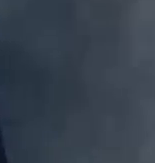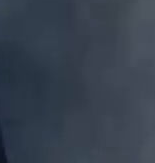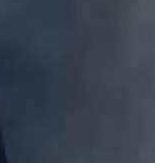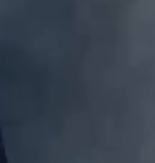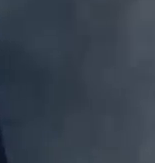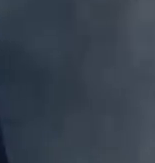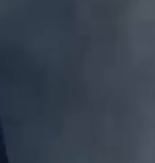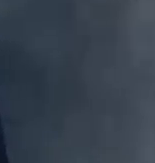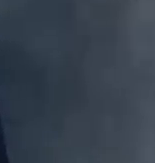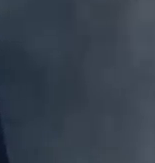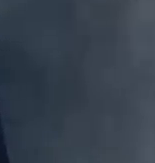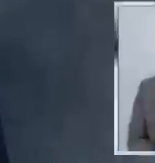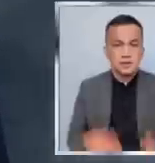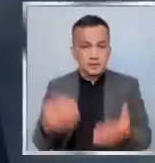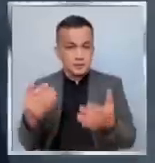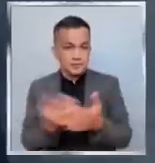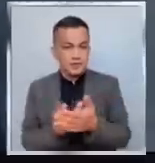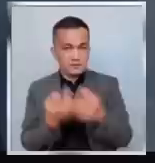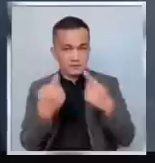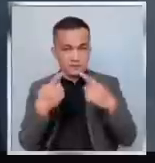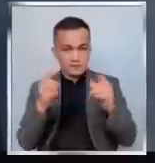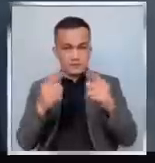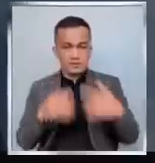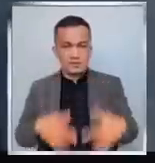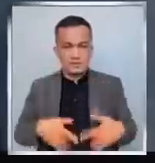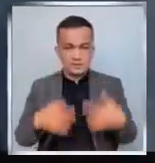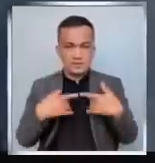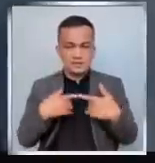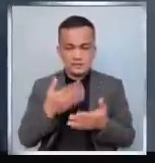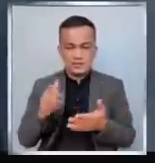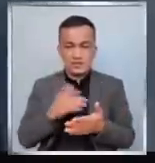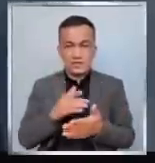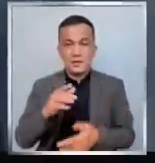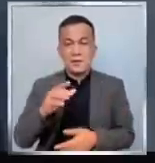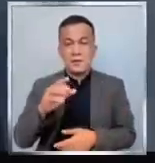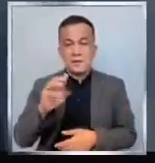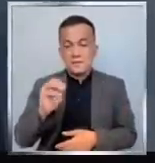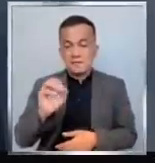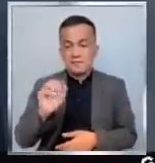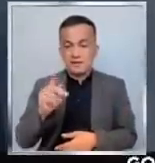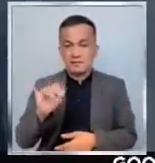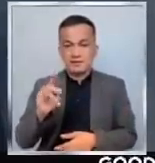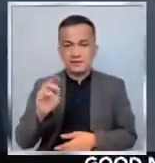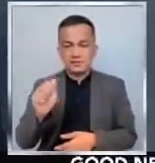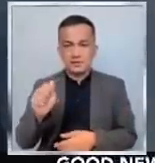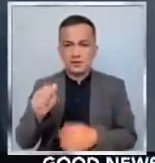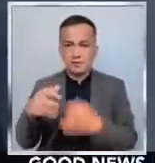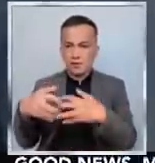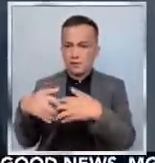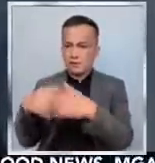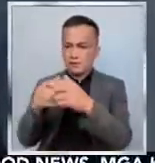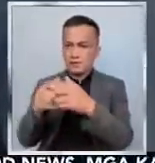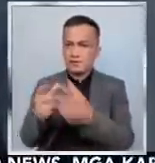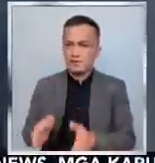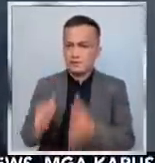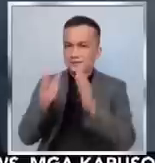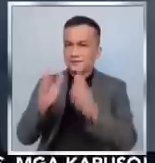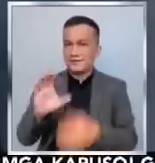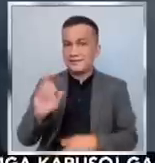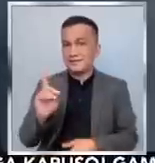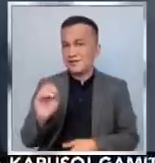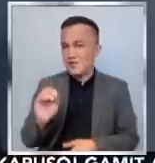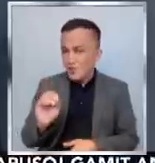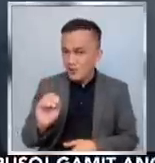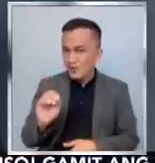Bagong milestone sa buhay ni Kapuso singer Mark Bautista ang makapagpatayo ng isang building sa Cagayan de Oro City.